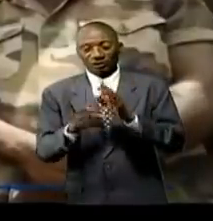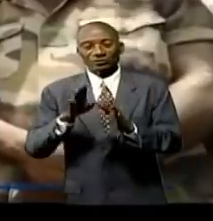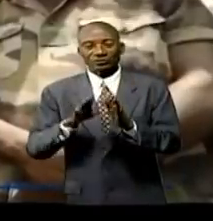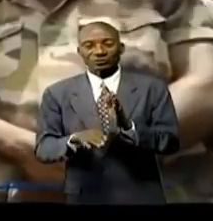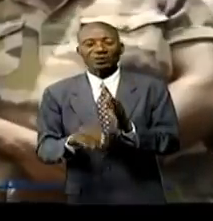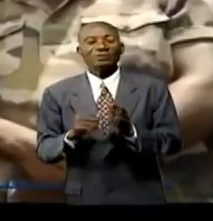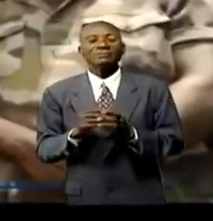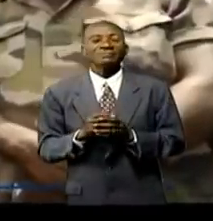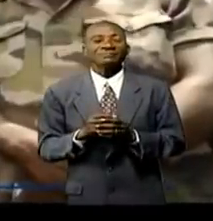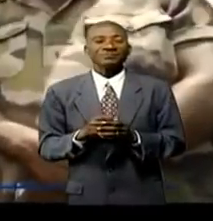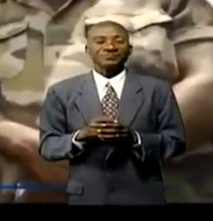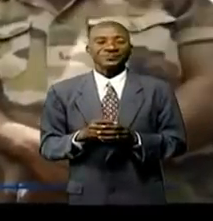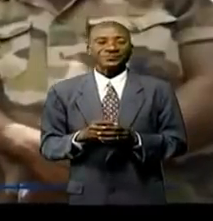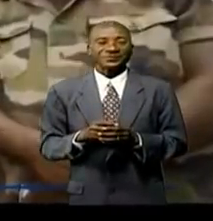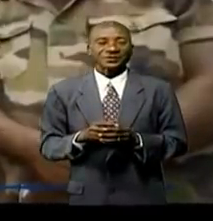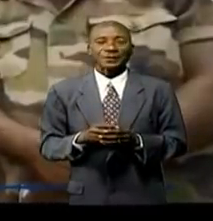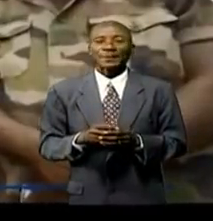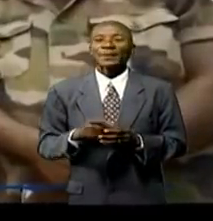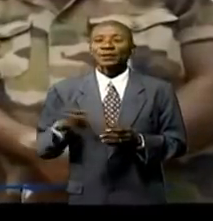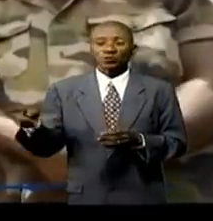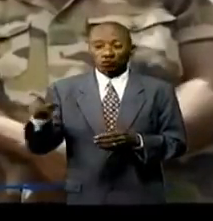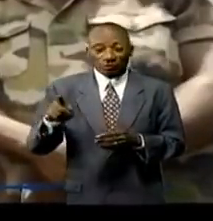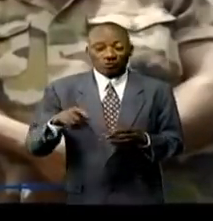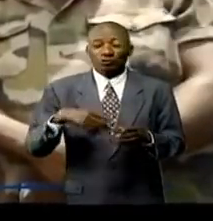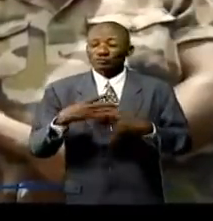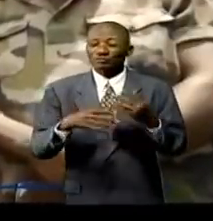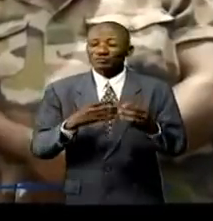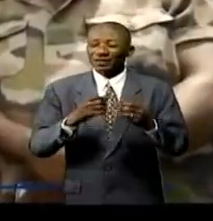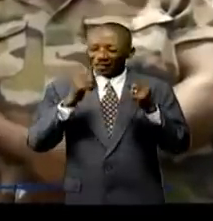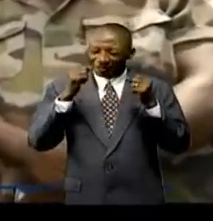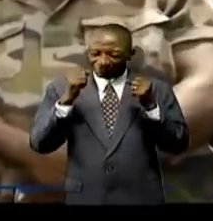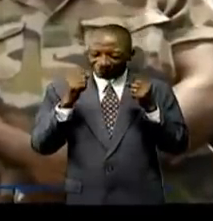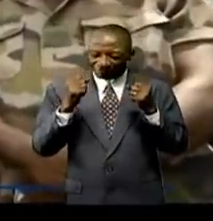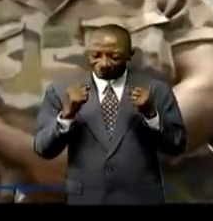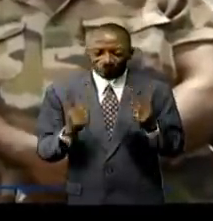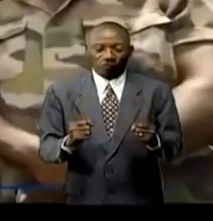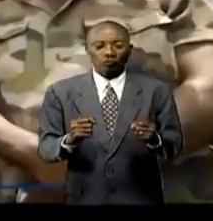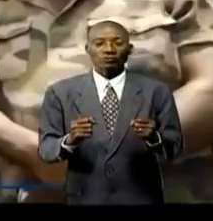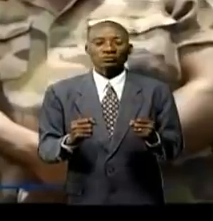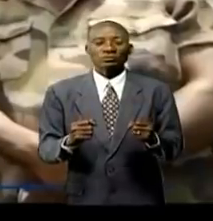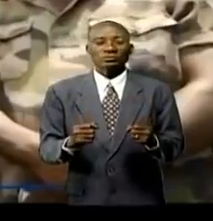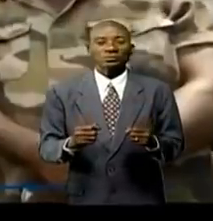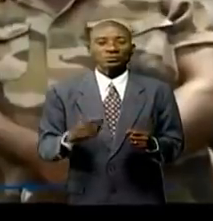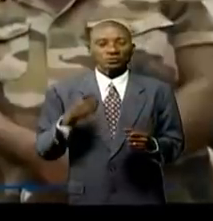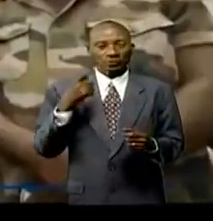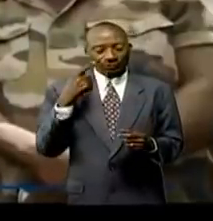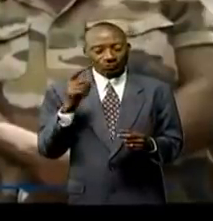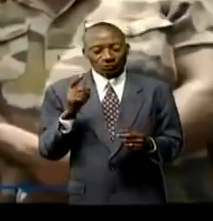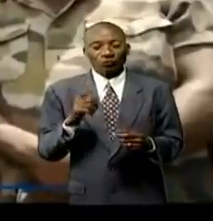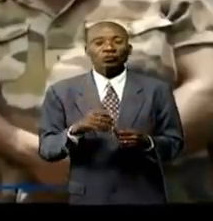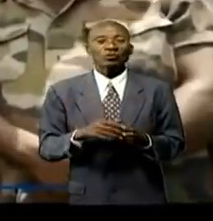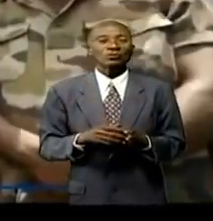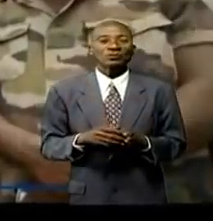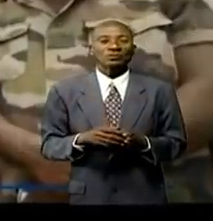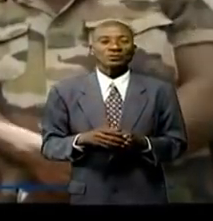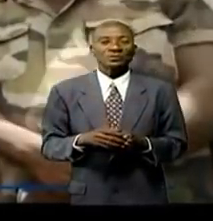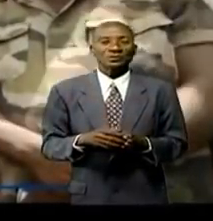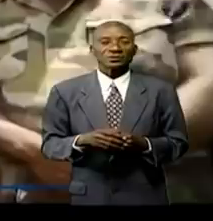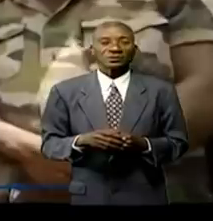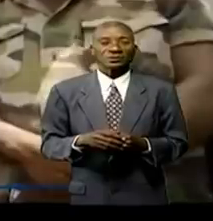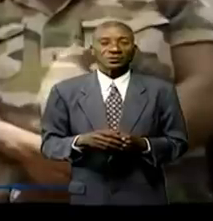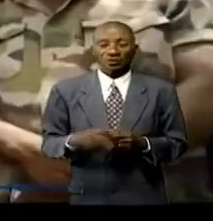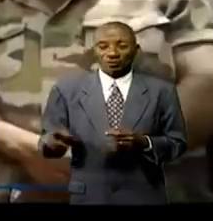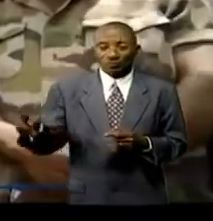paix ne ménageront aucun effort pour se ranger davantage derrière votre